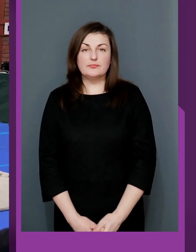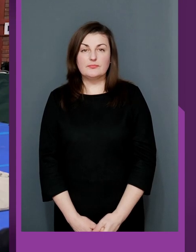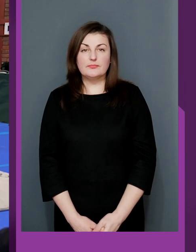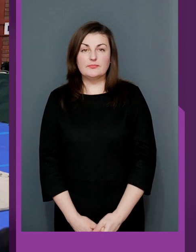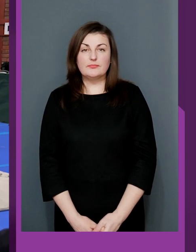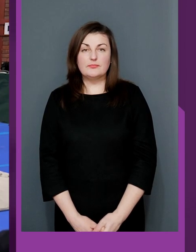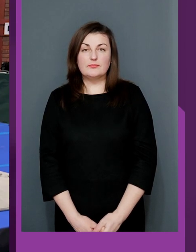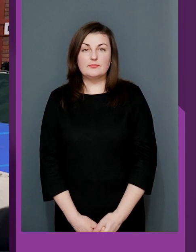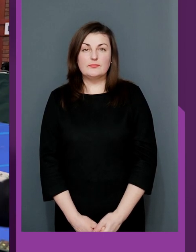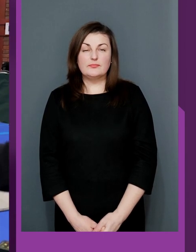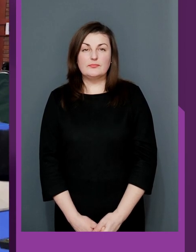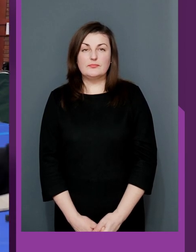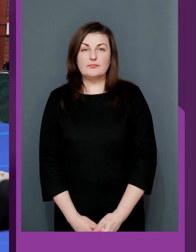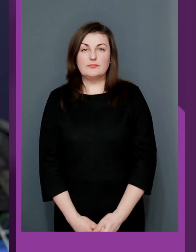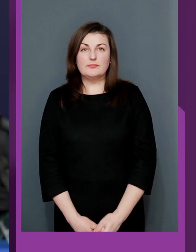кардхі